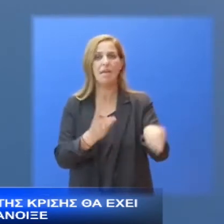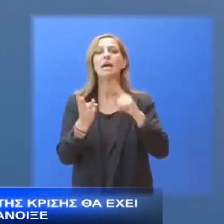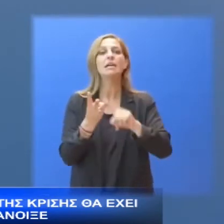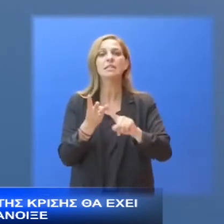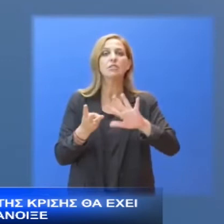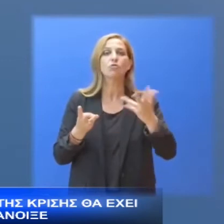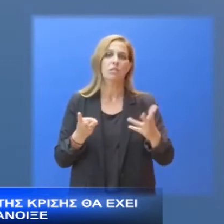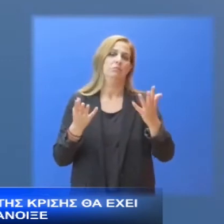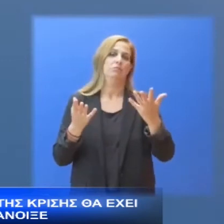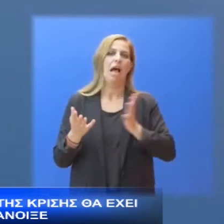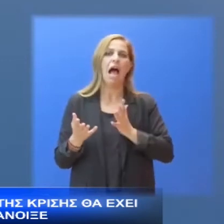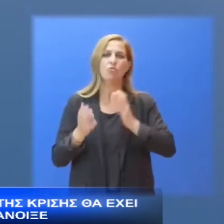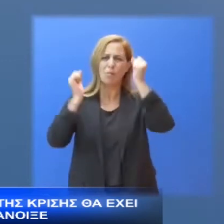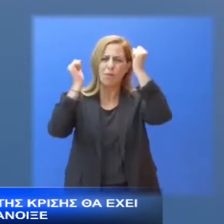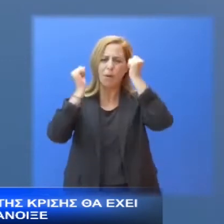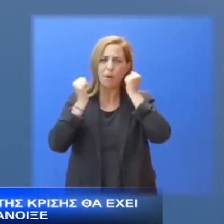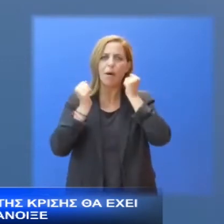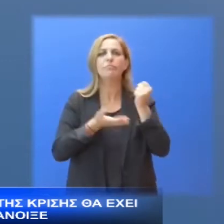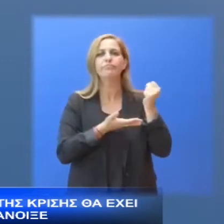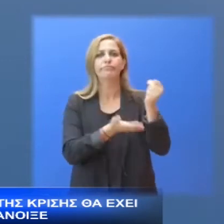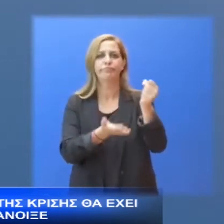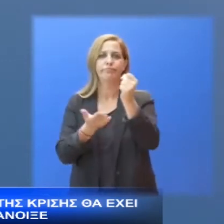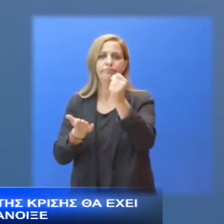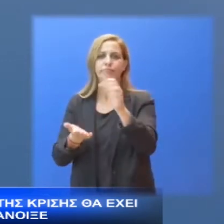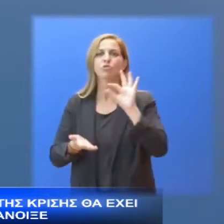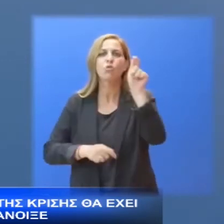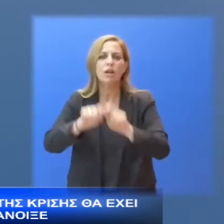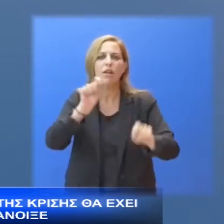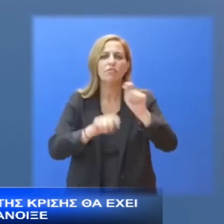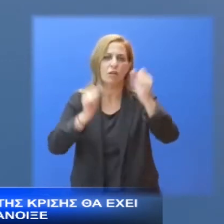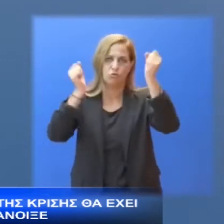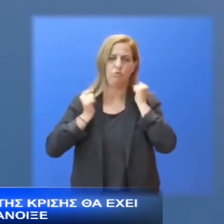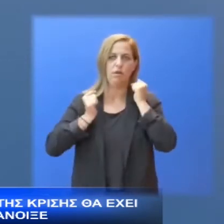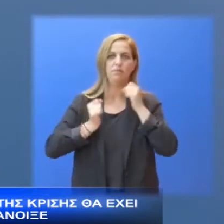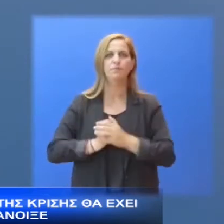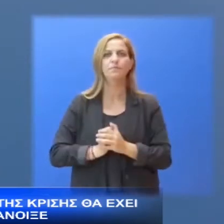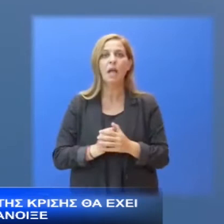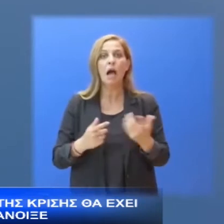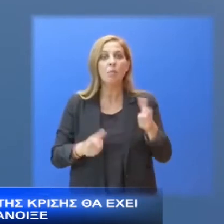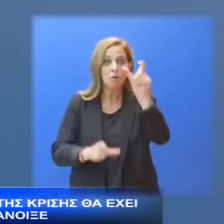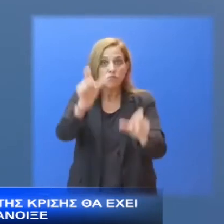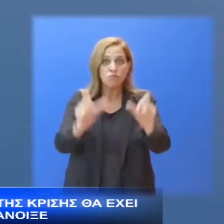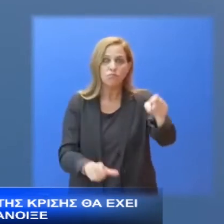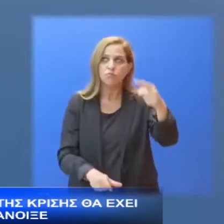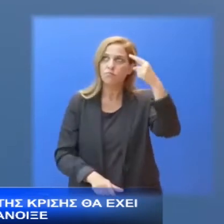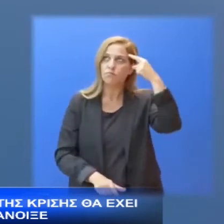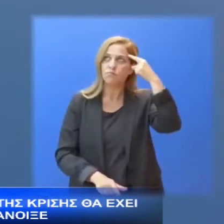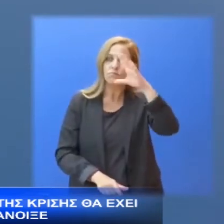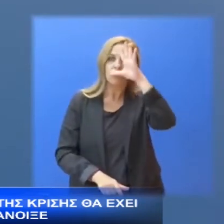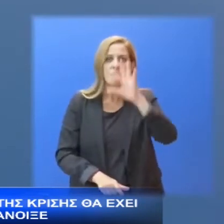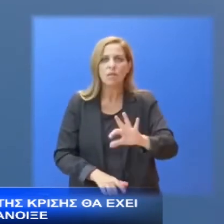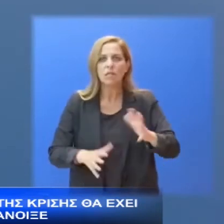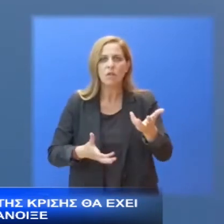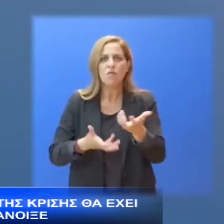αποζημίωση προφανώς των πληγέντων. Οποιοδήποτε αναλογιστεί την πρωτοφανή έκταση και ένταση των πυρκαγιών, την